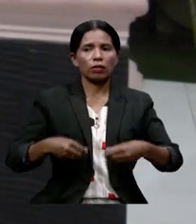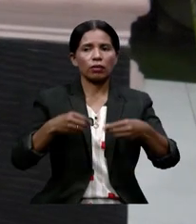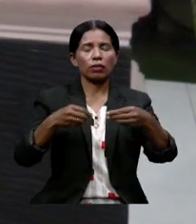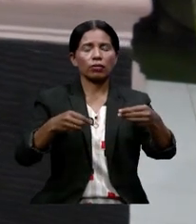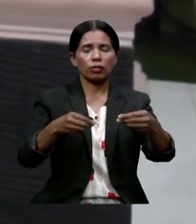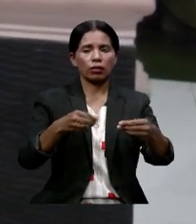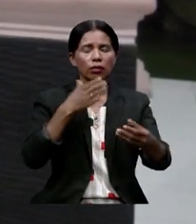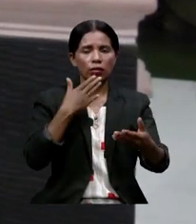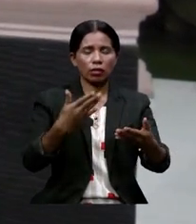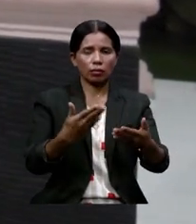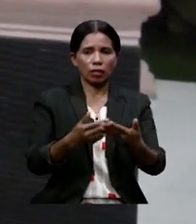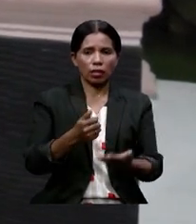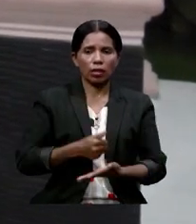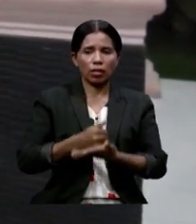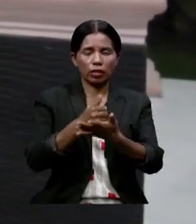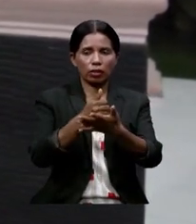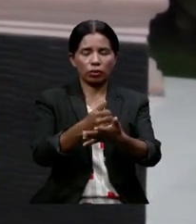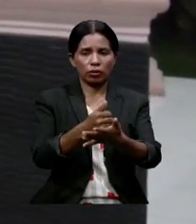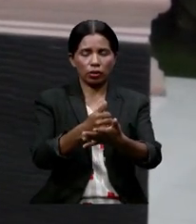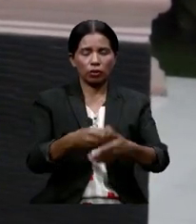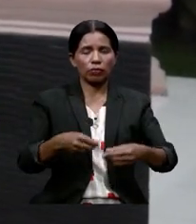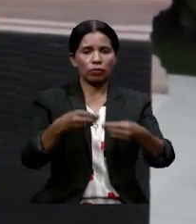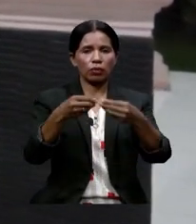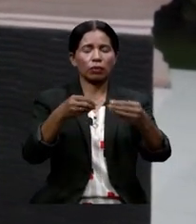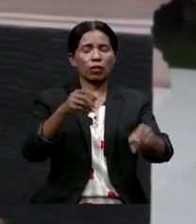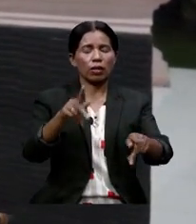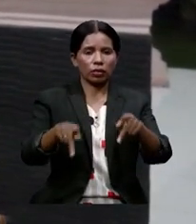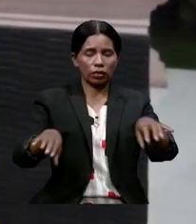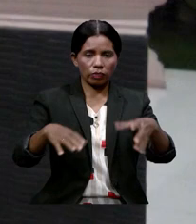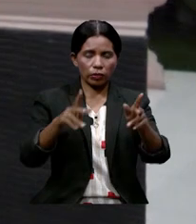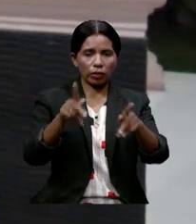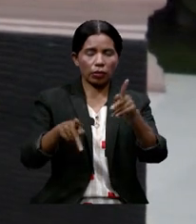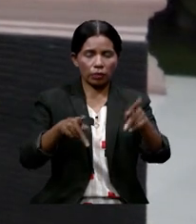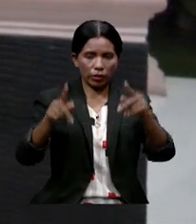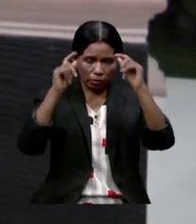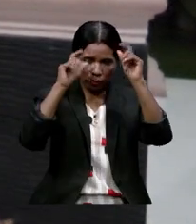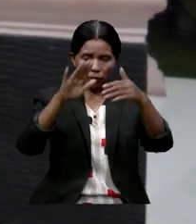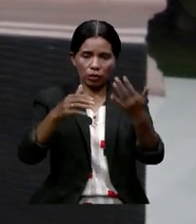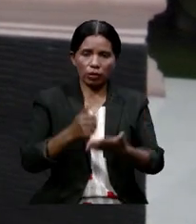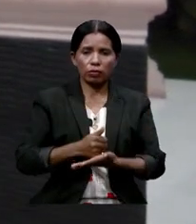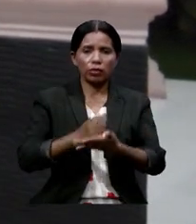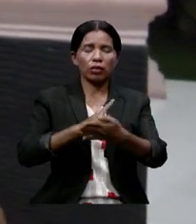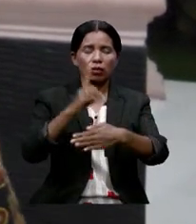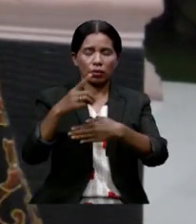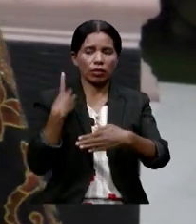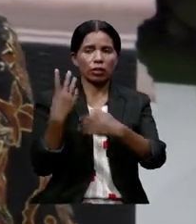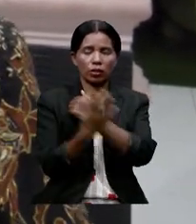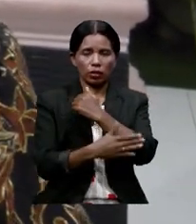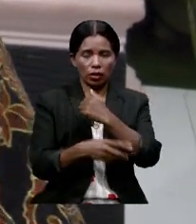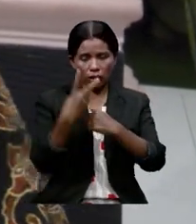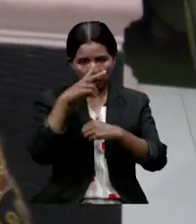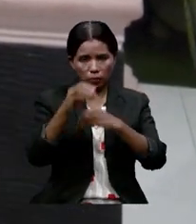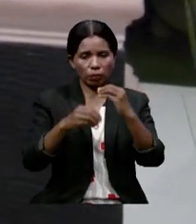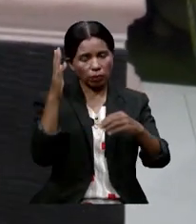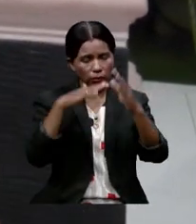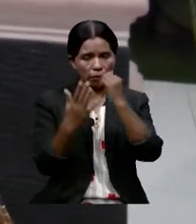relaran, atau nebel ajuda, fo emprego itu maluk timoroan sira, ajuda desenvolve terra ini dia, hari uluk problem relaran, pois kita mau